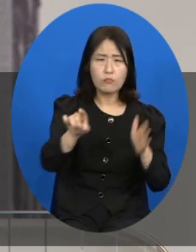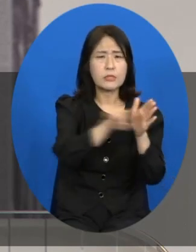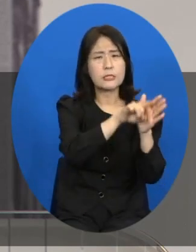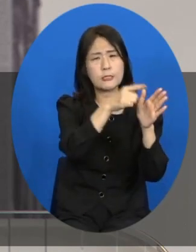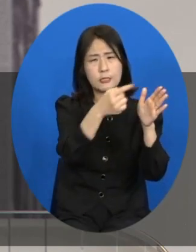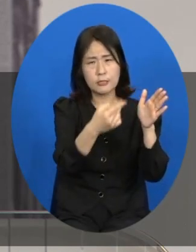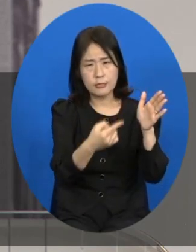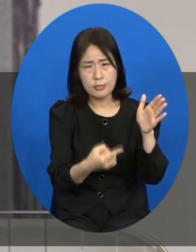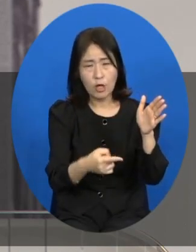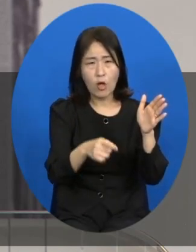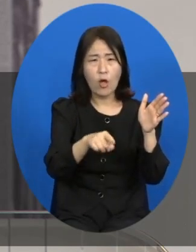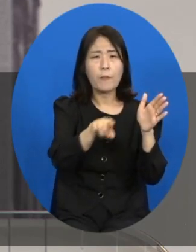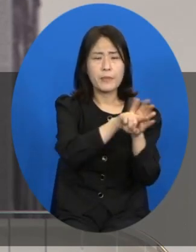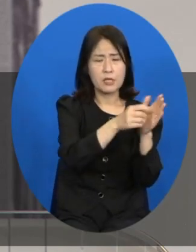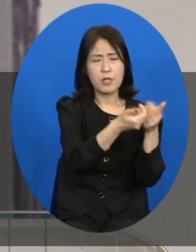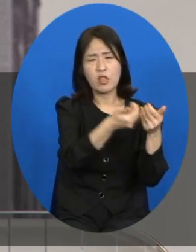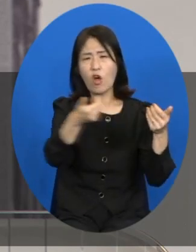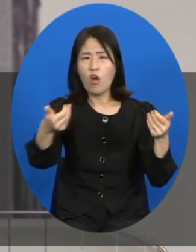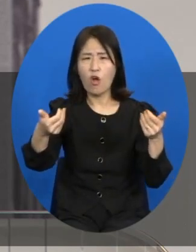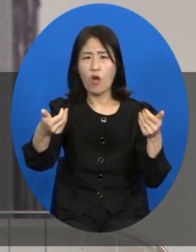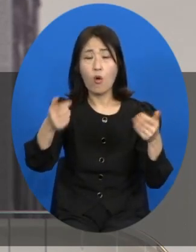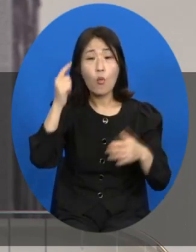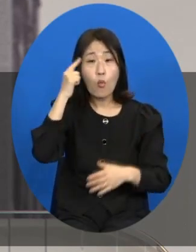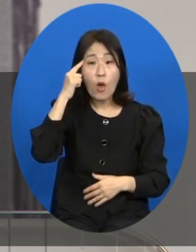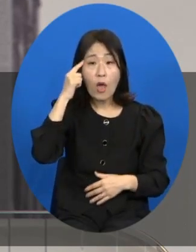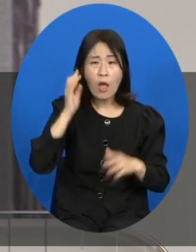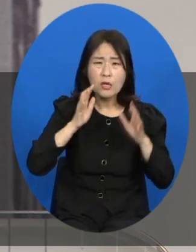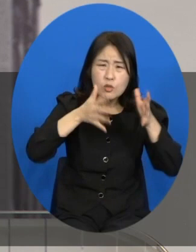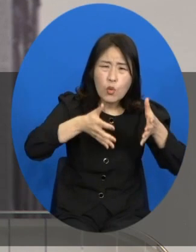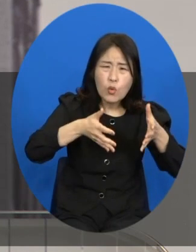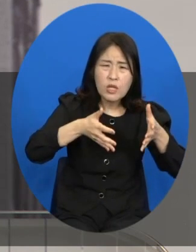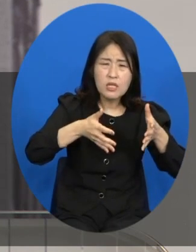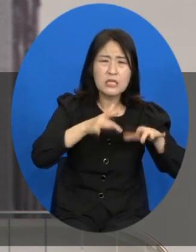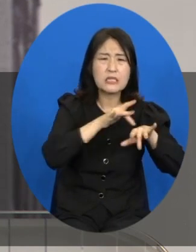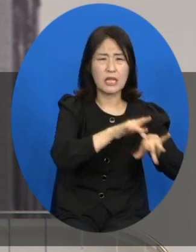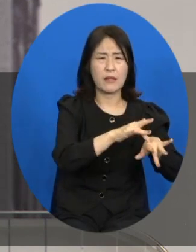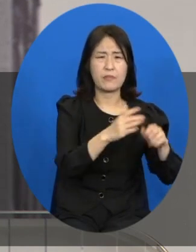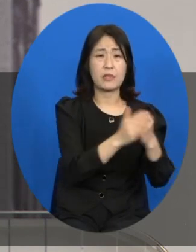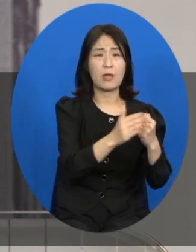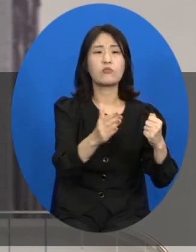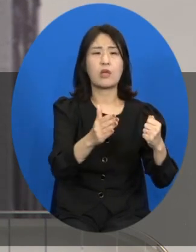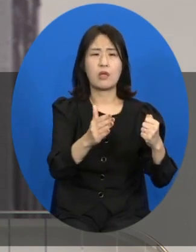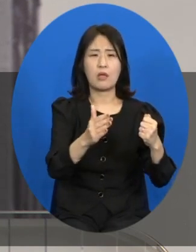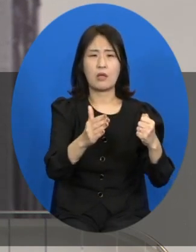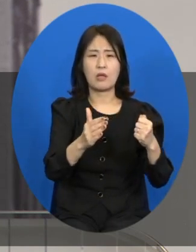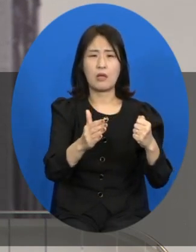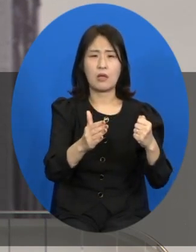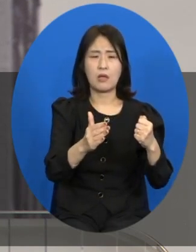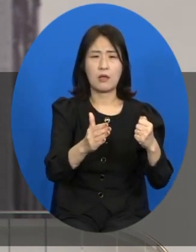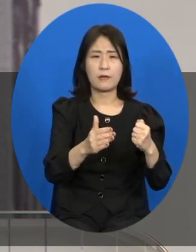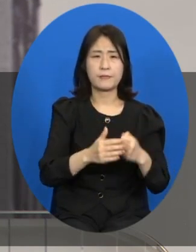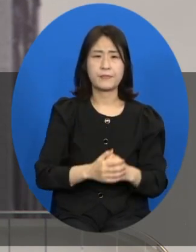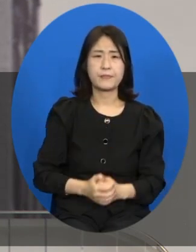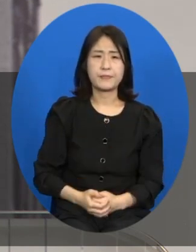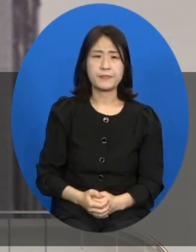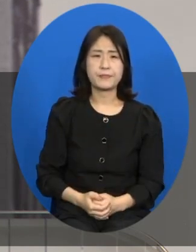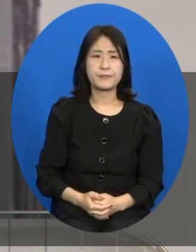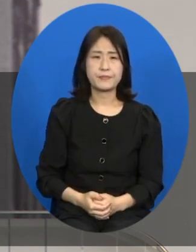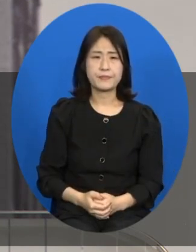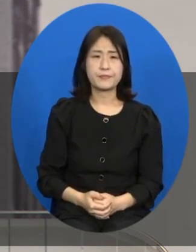수 있다는 거요 왜요 속이는 영 때문에 그래요 속이는 영과 악마의 사탄의 교을 받